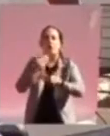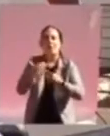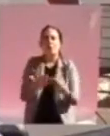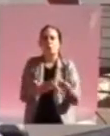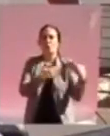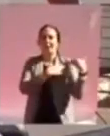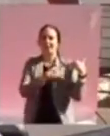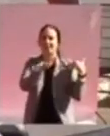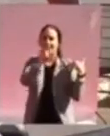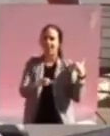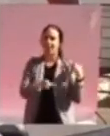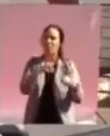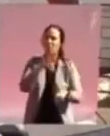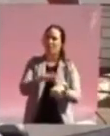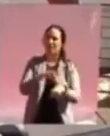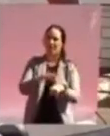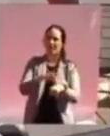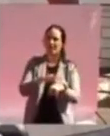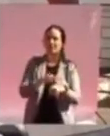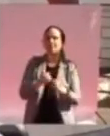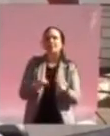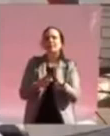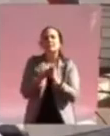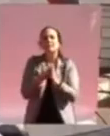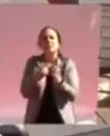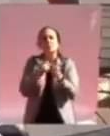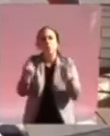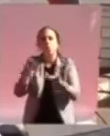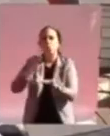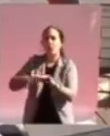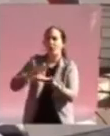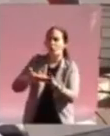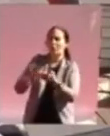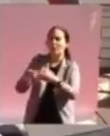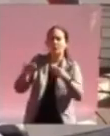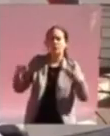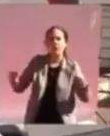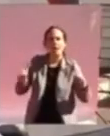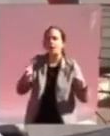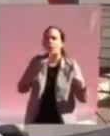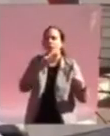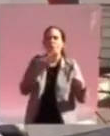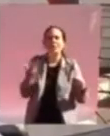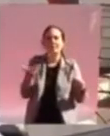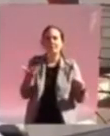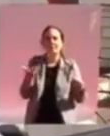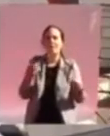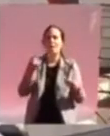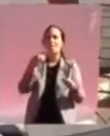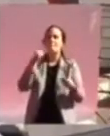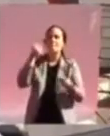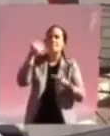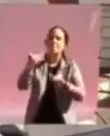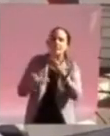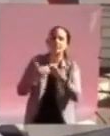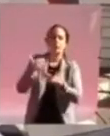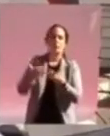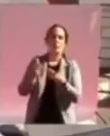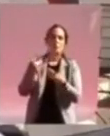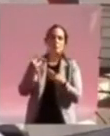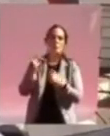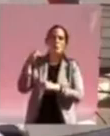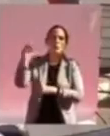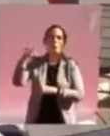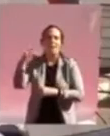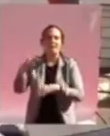sviluppo e valorizzazione professionale per noi significa miglioramento della qualità dei servizi e